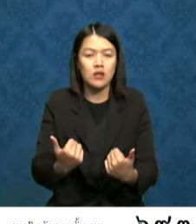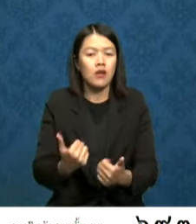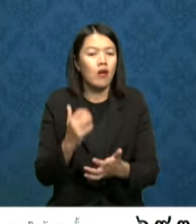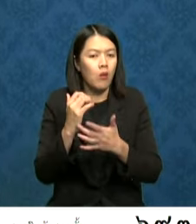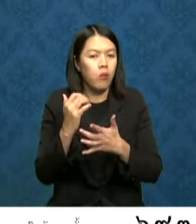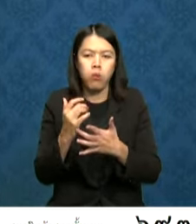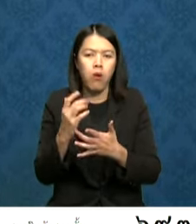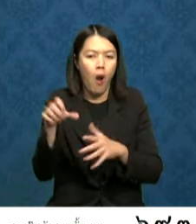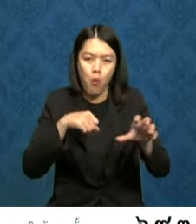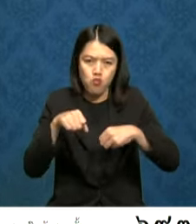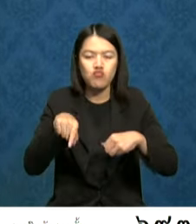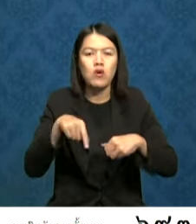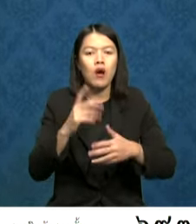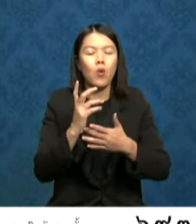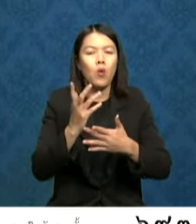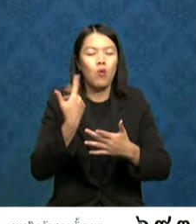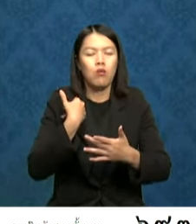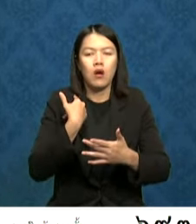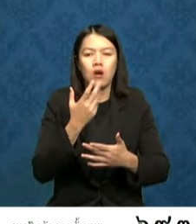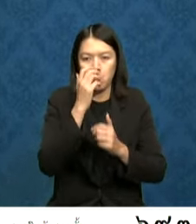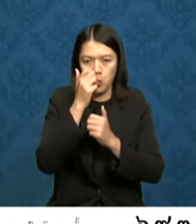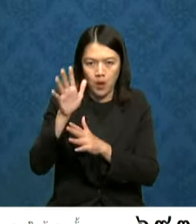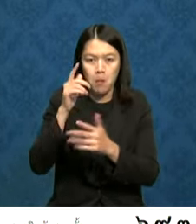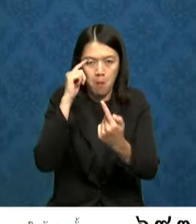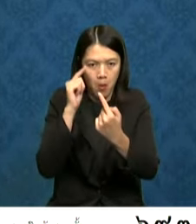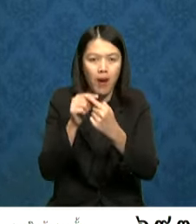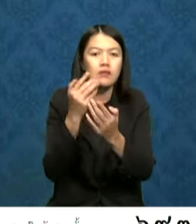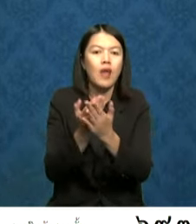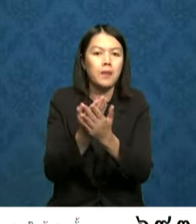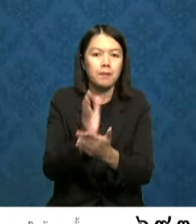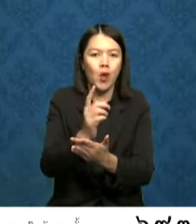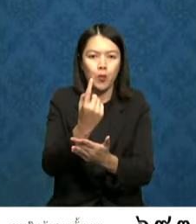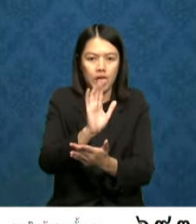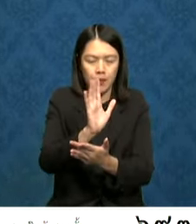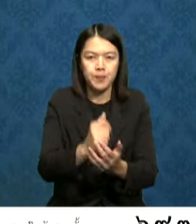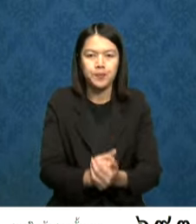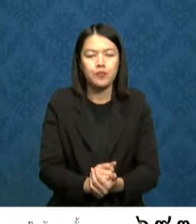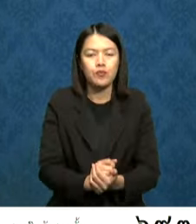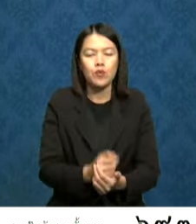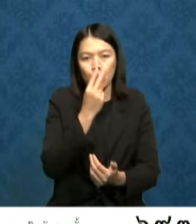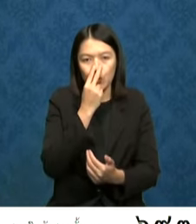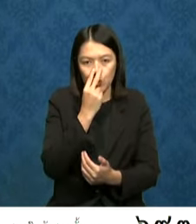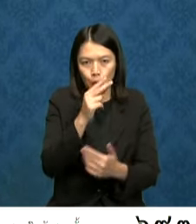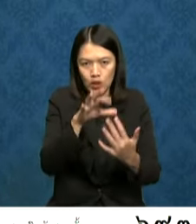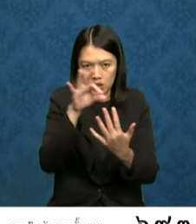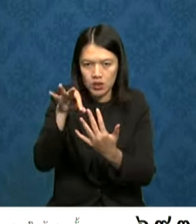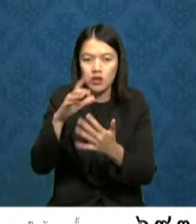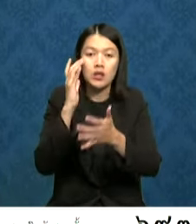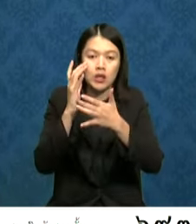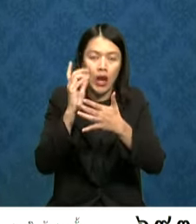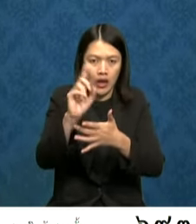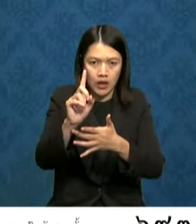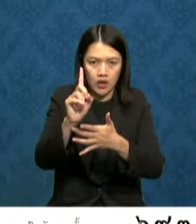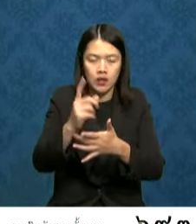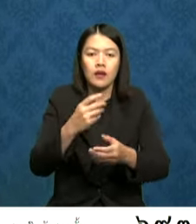เทคโนโลยีดังนั้นเราต้องเลือกที่เทคโนโลยีเราไม่ได้แคร์ที่เป้าหมายตัวเงินแต่เพียงอย่างเดียวนะคะแต่ว่าเราก็ต้องดูต้องเลือกว่าเทคโนโลยี